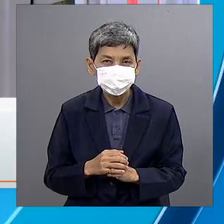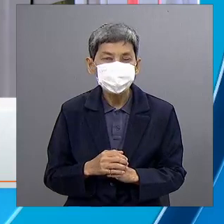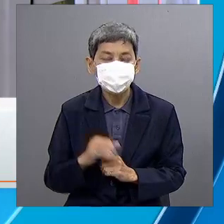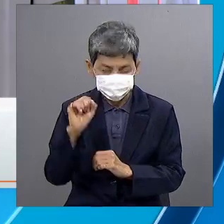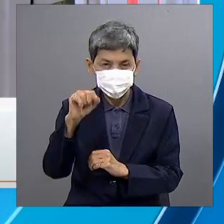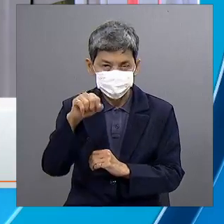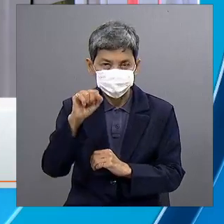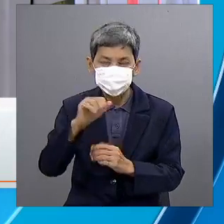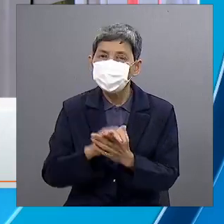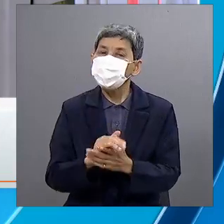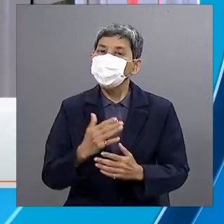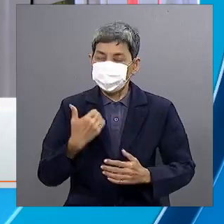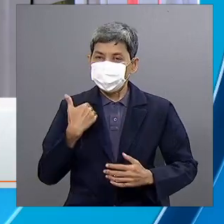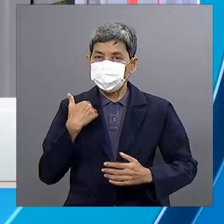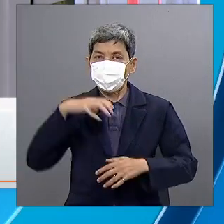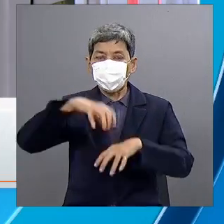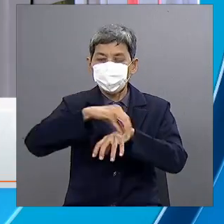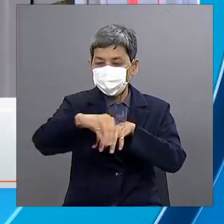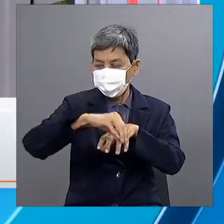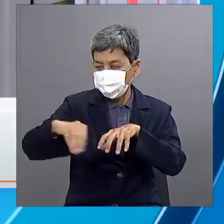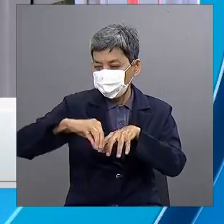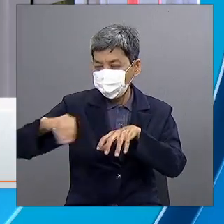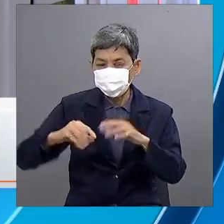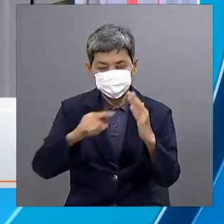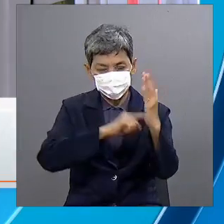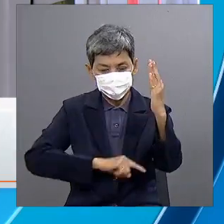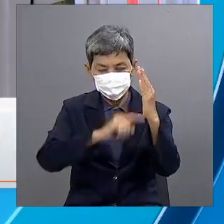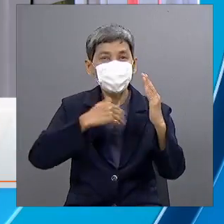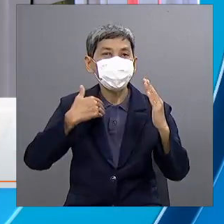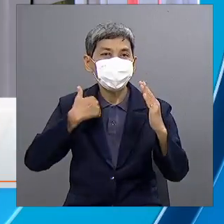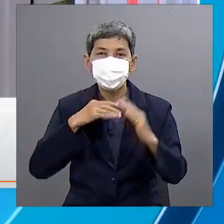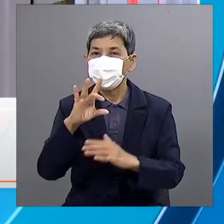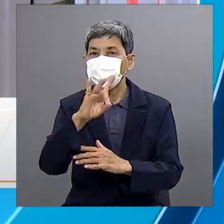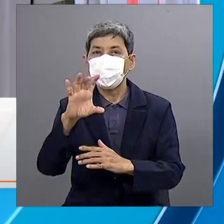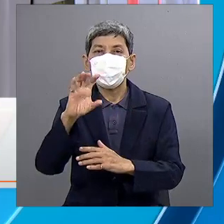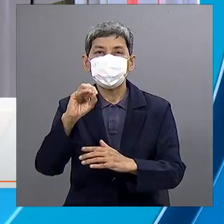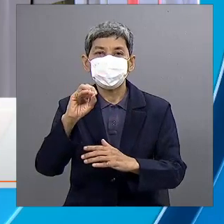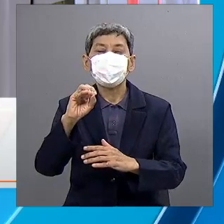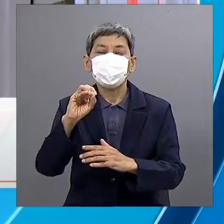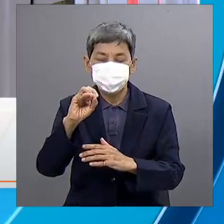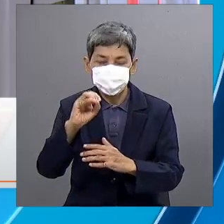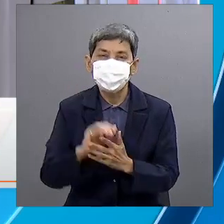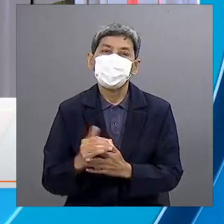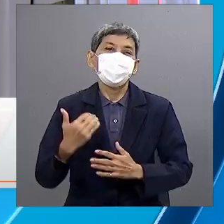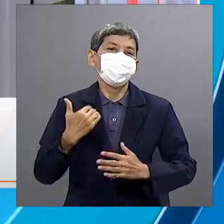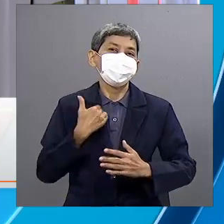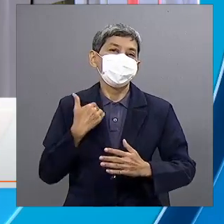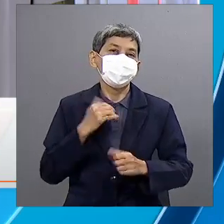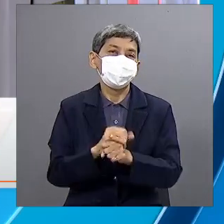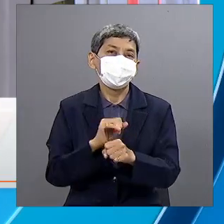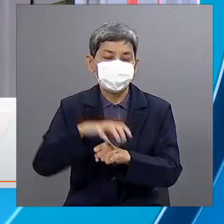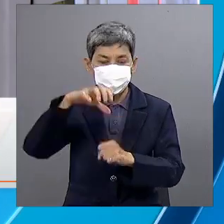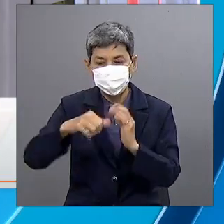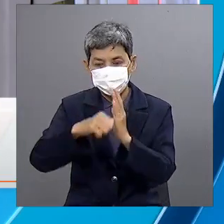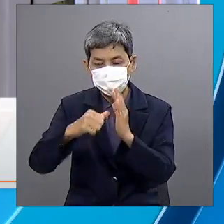รามีสรรพากรพื้นที่สาขาทั่วประเทศนะคะ850พื้นที่สาขา แล้วก็มีสำนักงานสรรพากรพื้นที่อะค่ะทั้